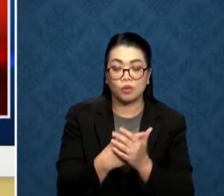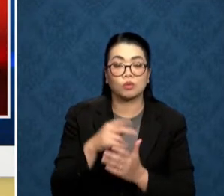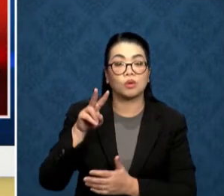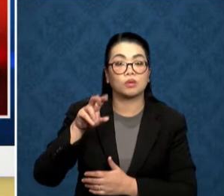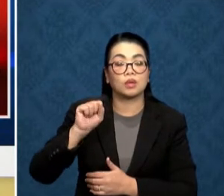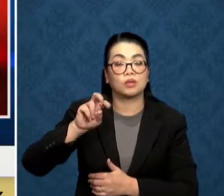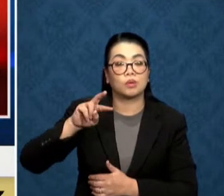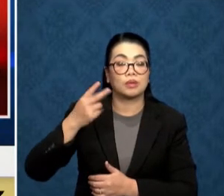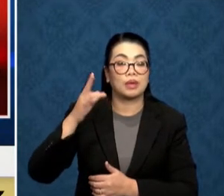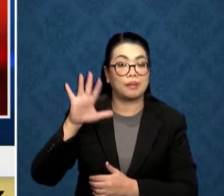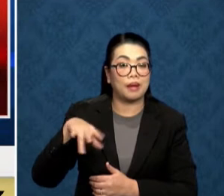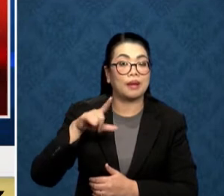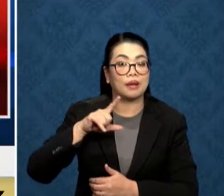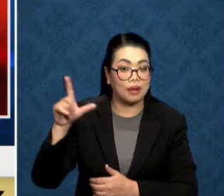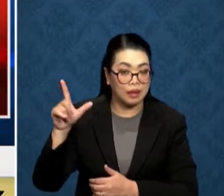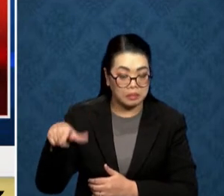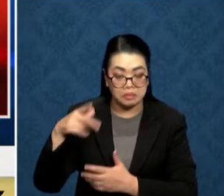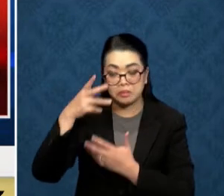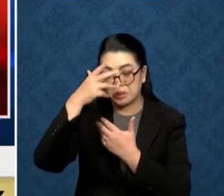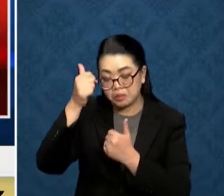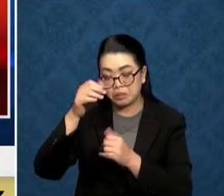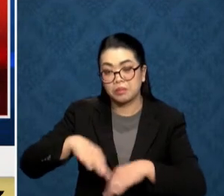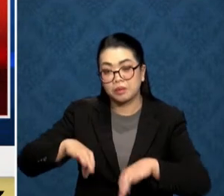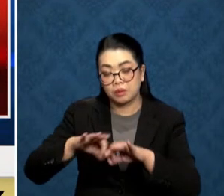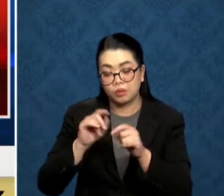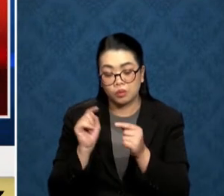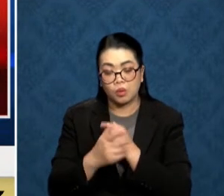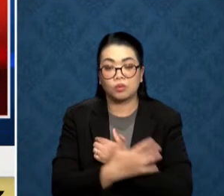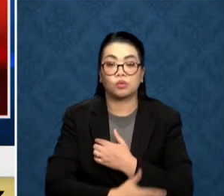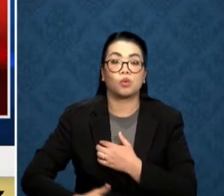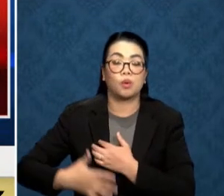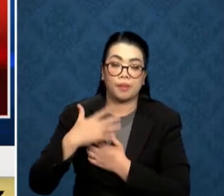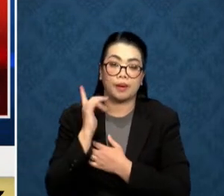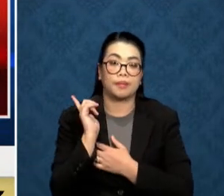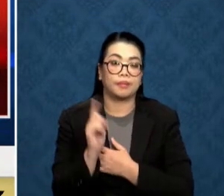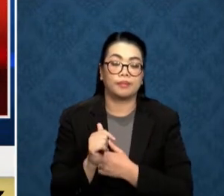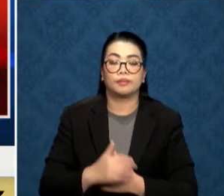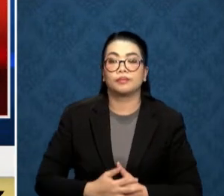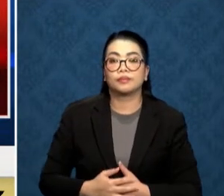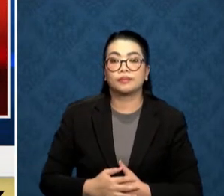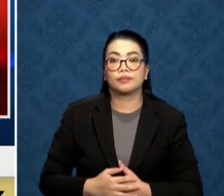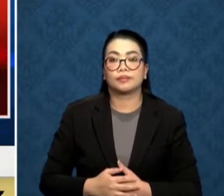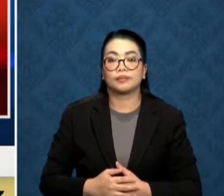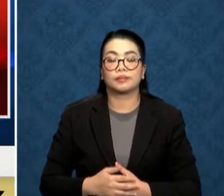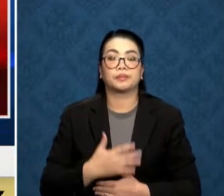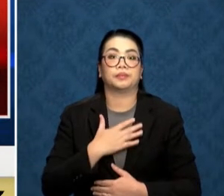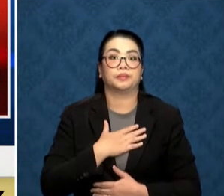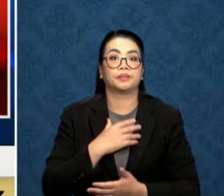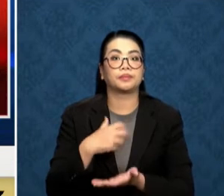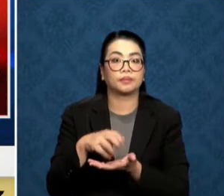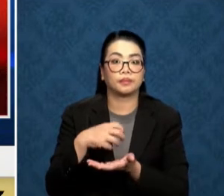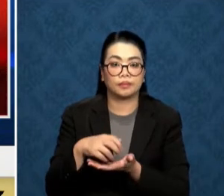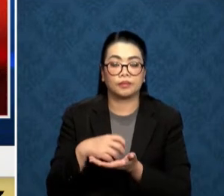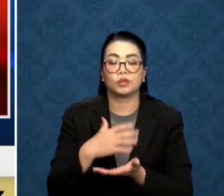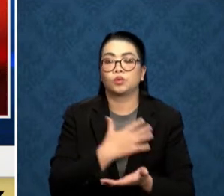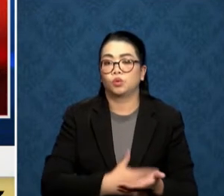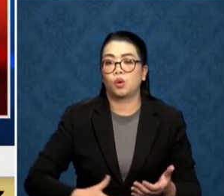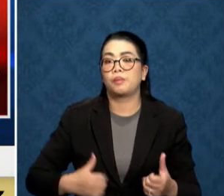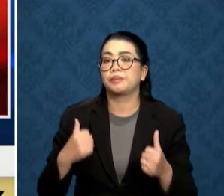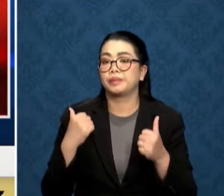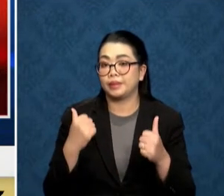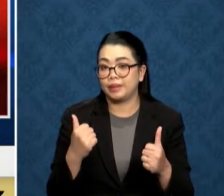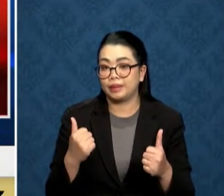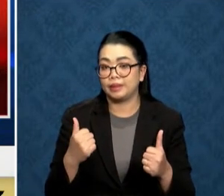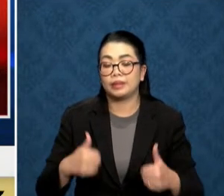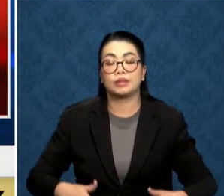ับให้คามสำคัญกับพี่น้องประชนเรื่องสุขภาเป็หักครับแล้วผมเรีนครับ สุขภาพทดีเทานั้นคร